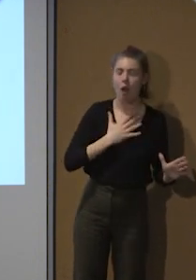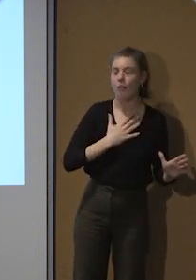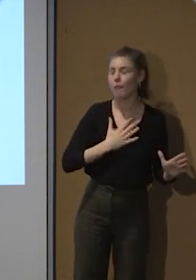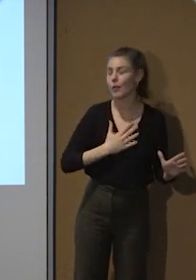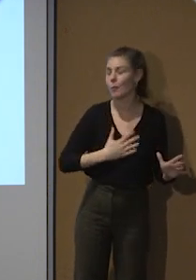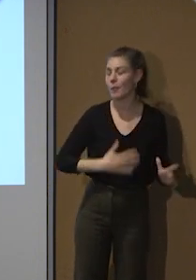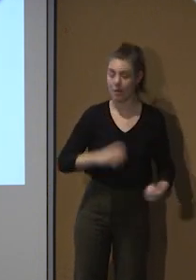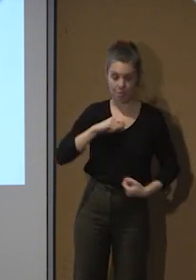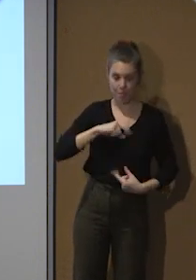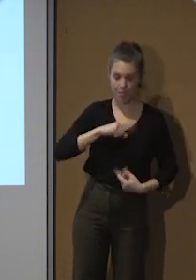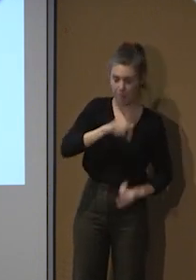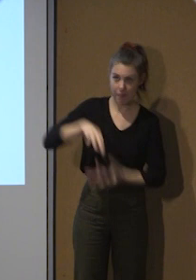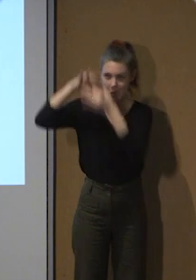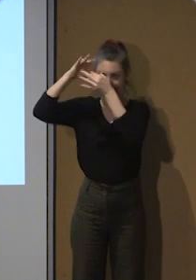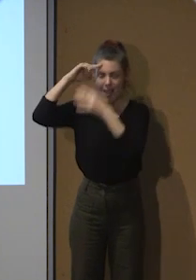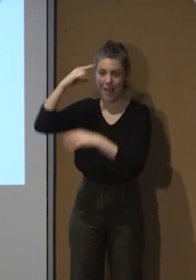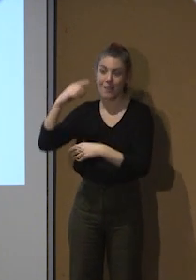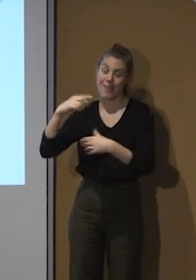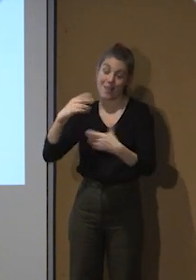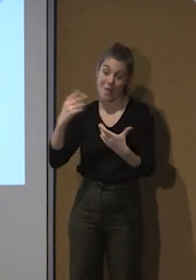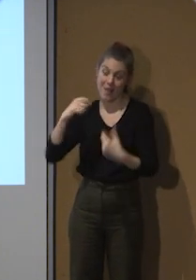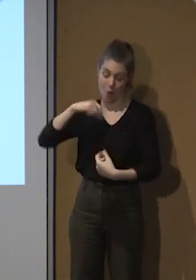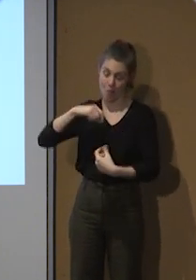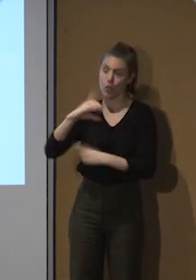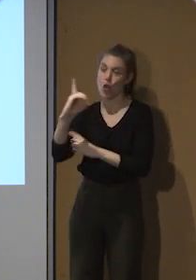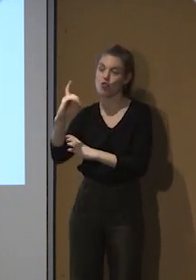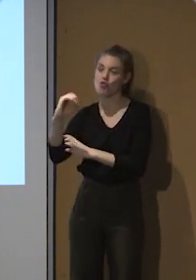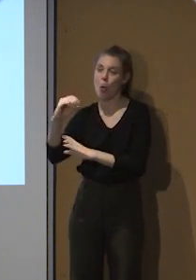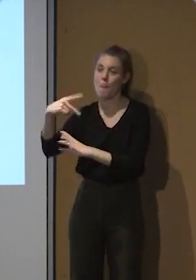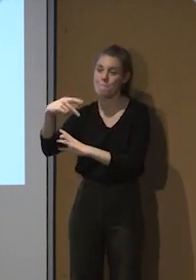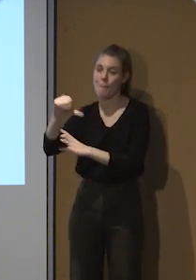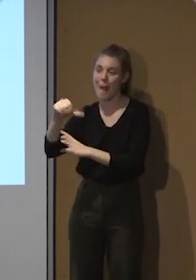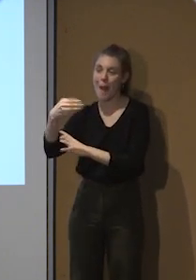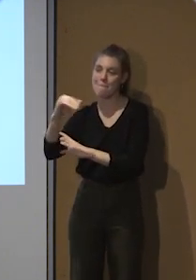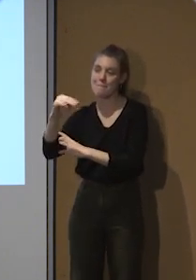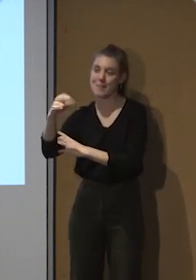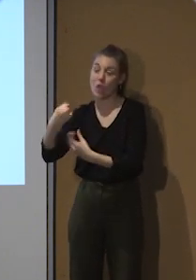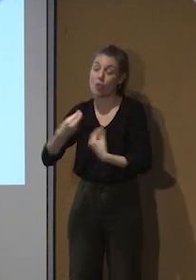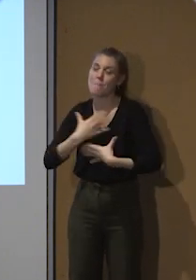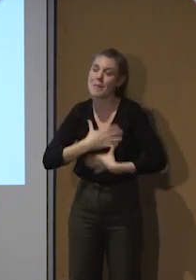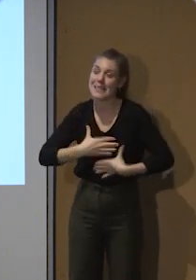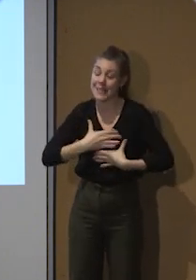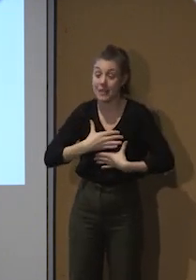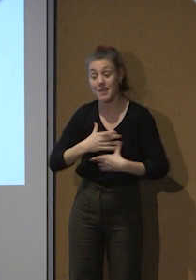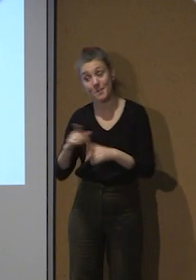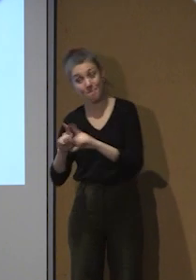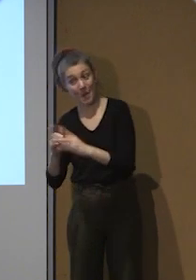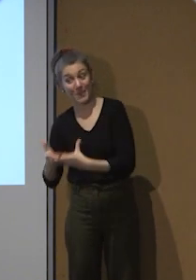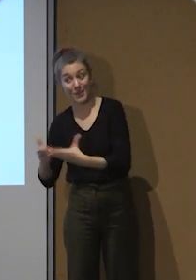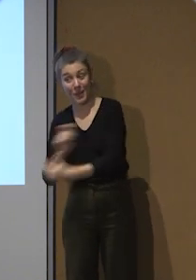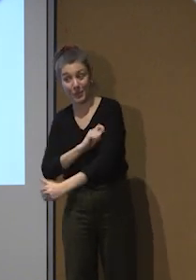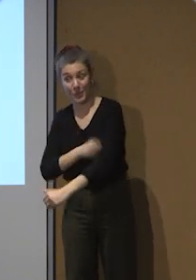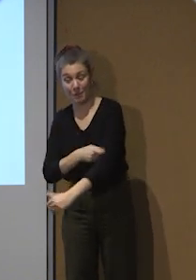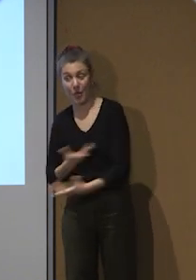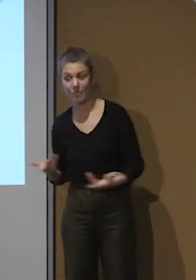va se mettre en place dans le cerveau, où le cerveau va devenir dépendant de ce neurotransmetteur. Et alors, comment est-ce qu'on va établir, est-ce